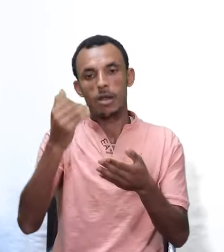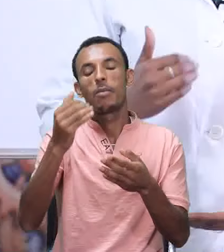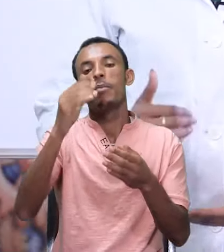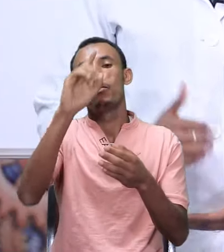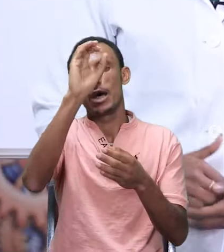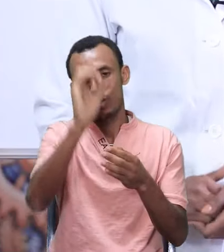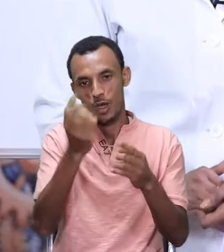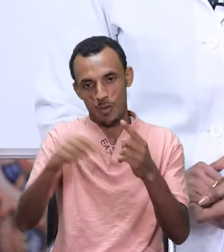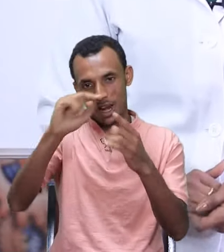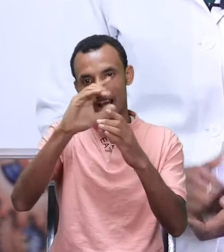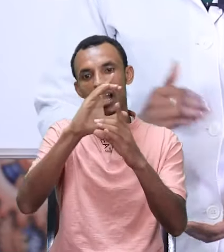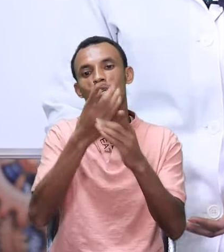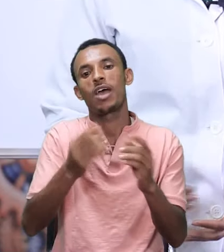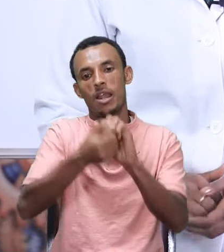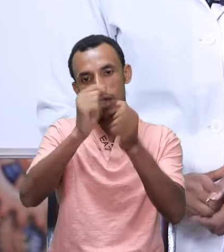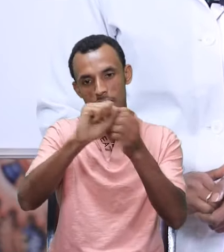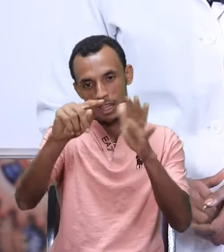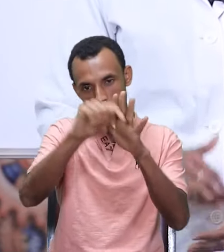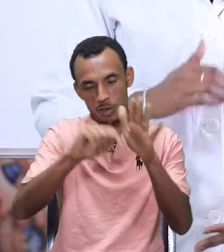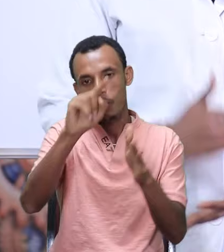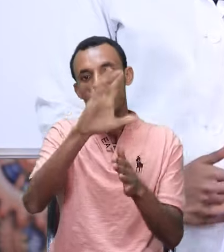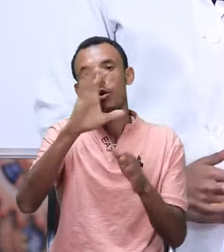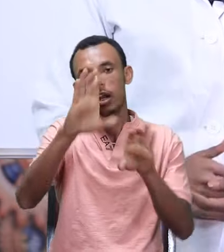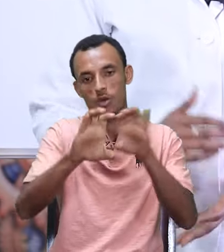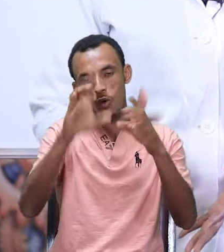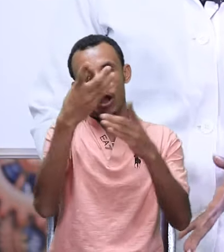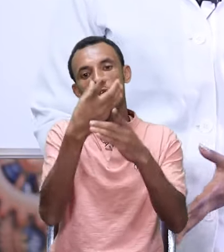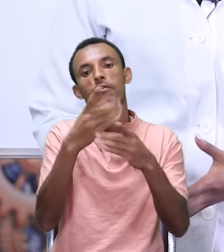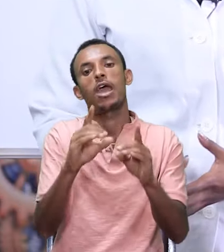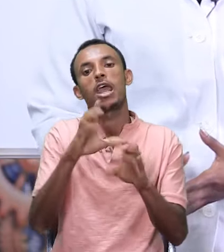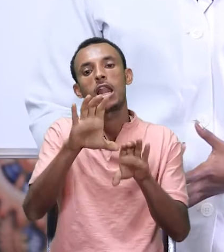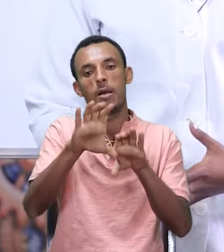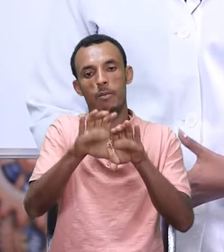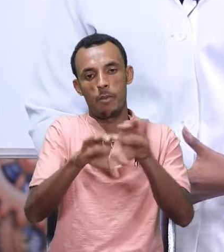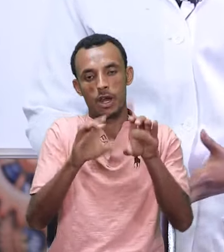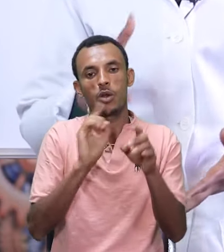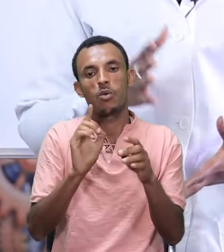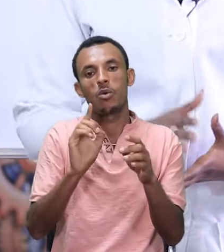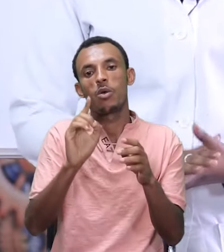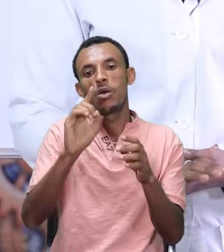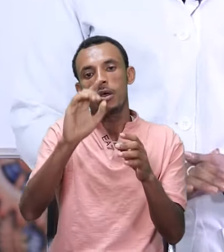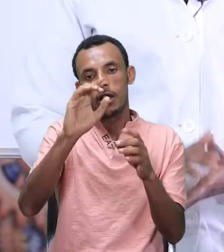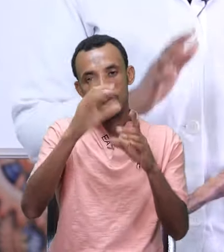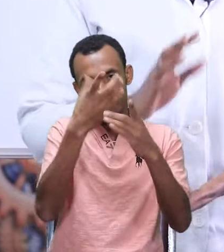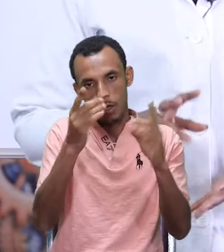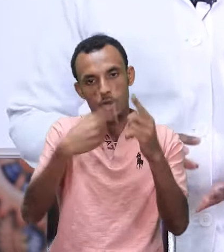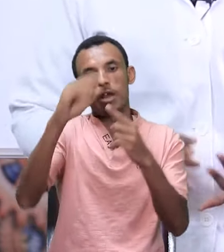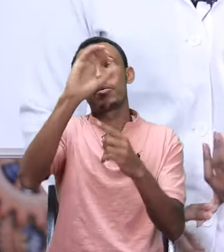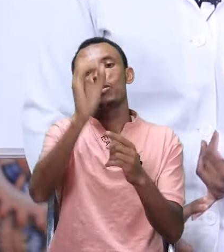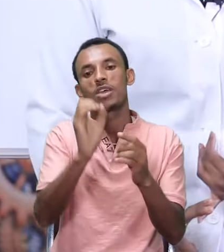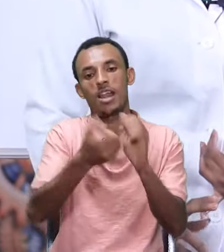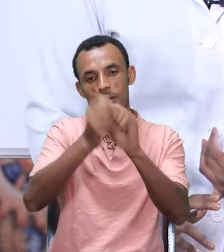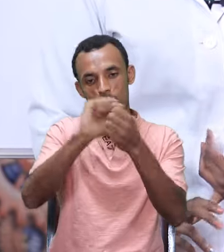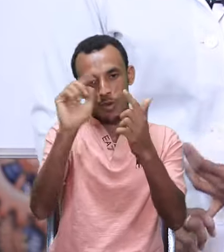ለመቀየር ታህቱ መቶ እንዲሆን አድርጎ ክፍልፋይ ማድረግ ነው። ክፍልፋይን ወደ መቶኛ ለመቀየር ደግሞ በመጀመሪያ ሁለት